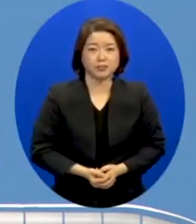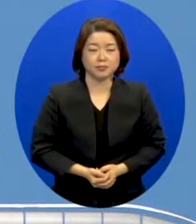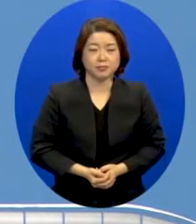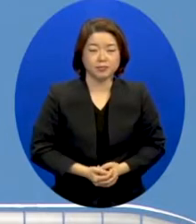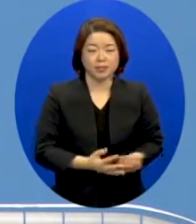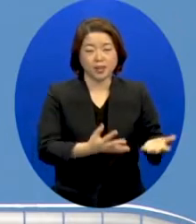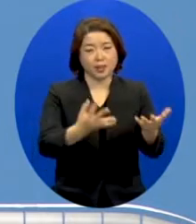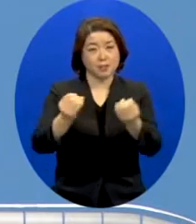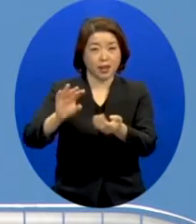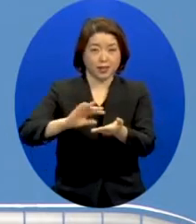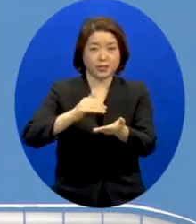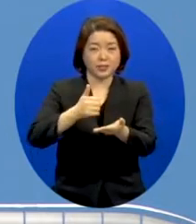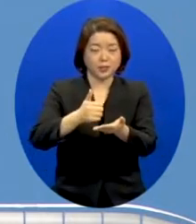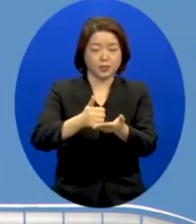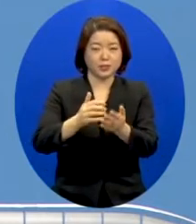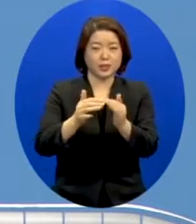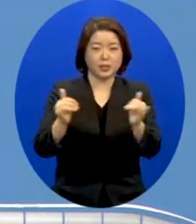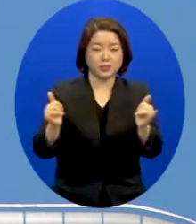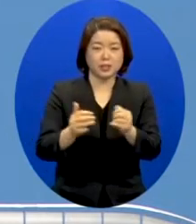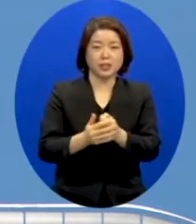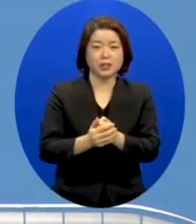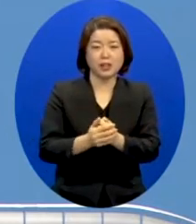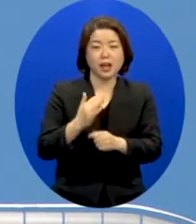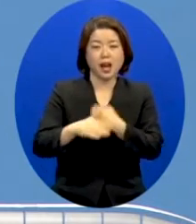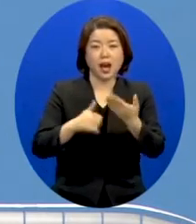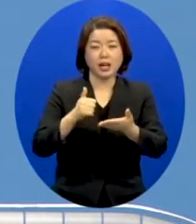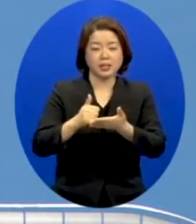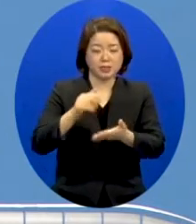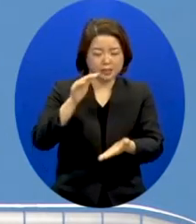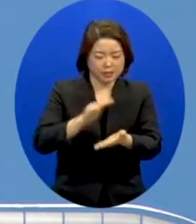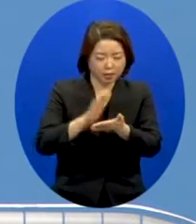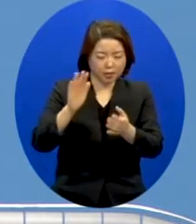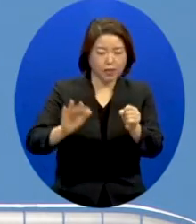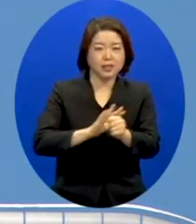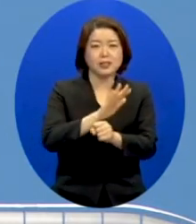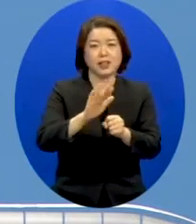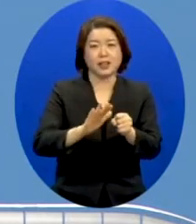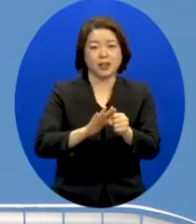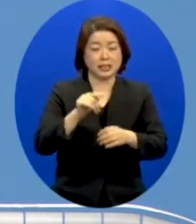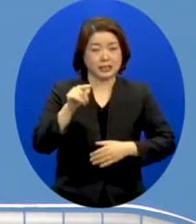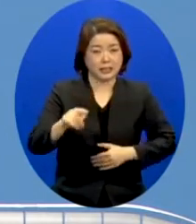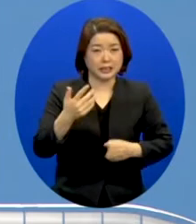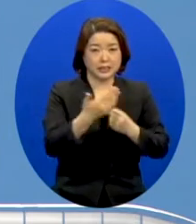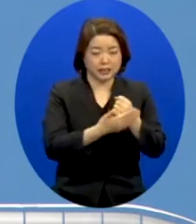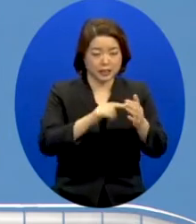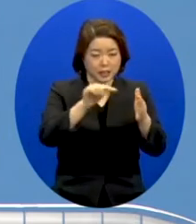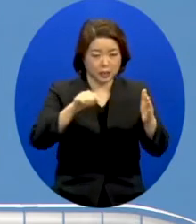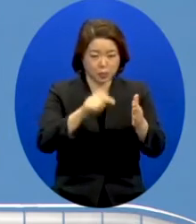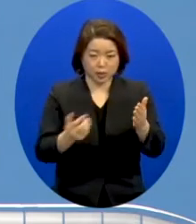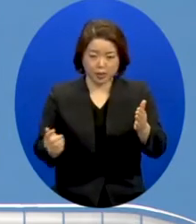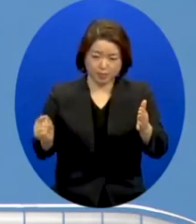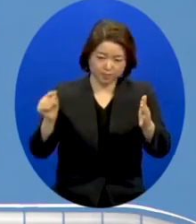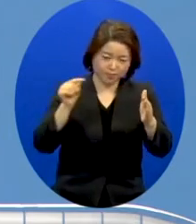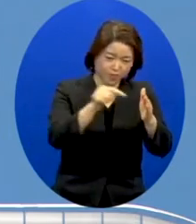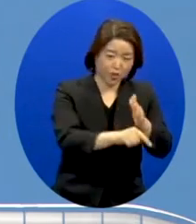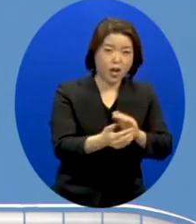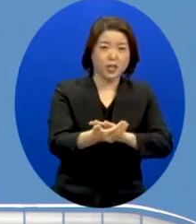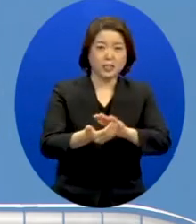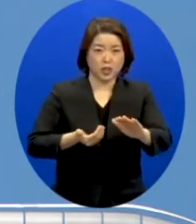많은 그리스도인들이 하나님의 뜨겁게 사랑하는 그 은혜에 들어가기 전에